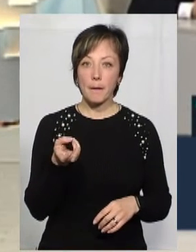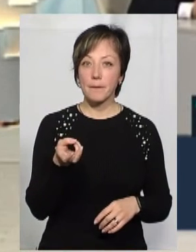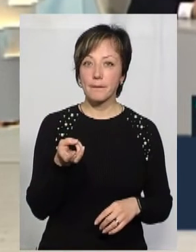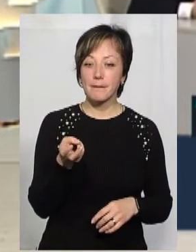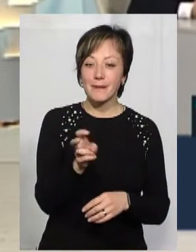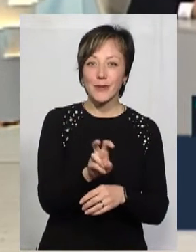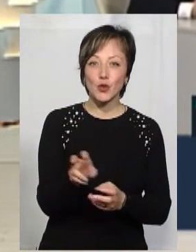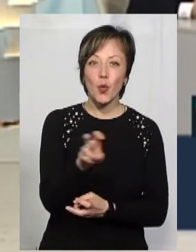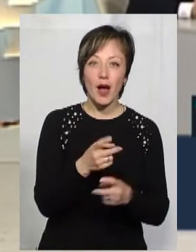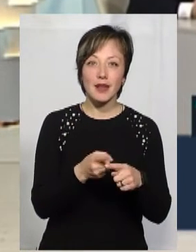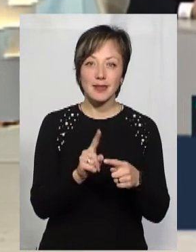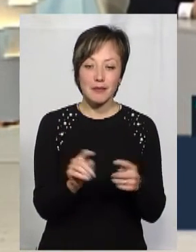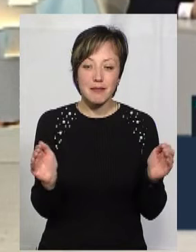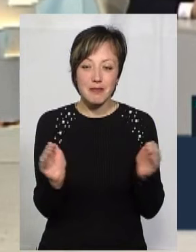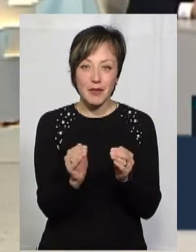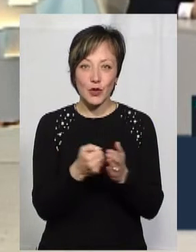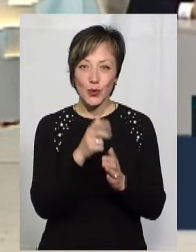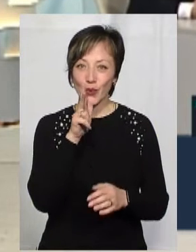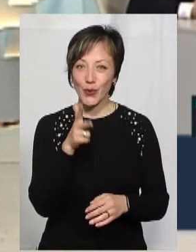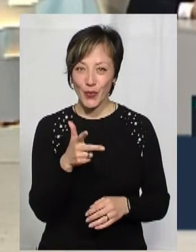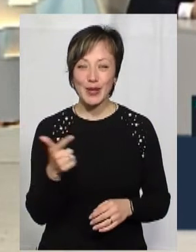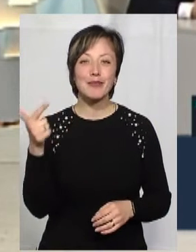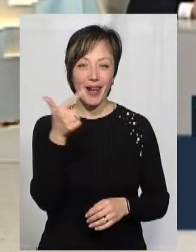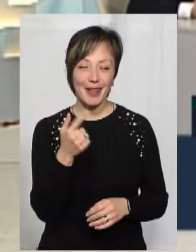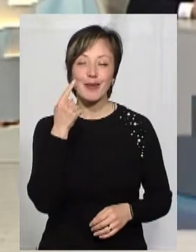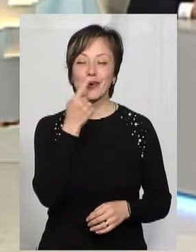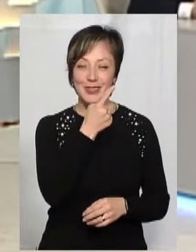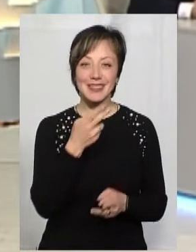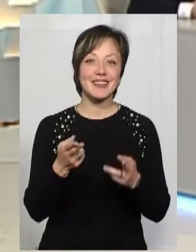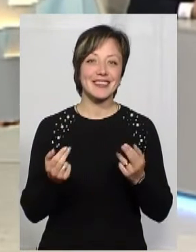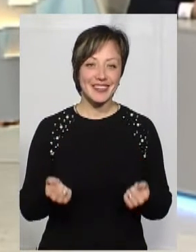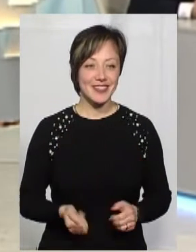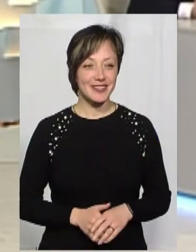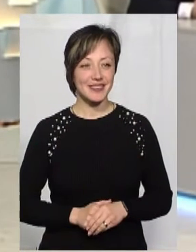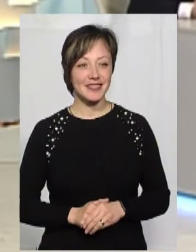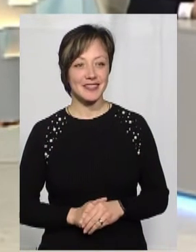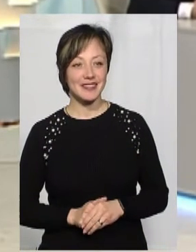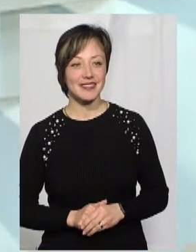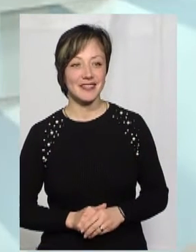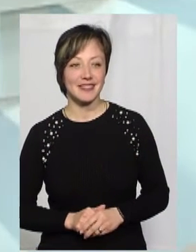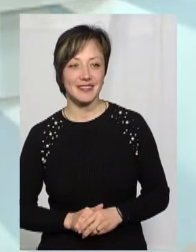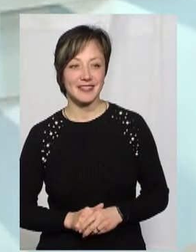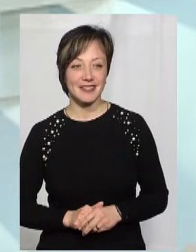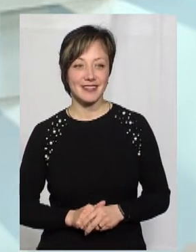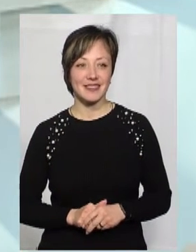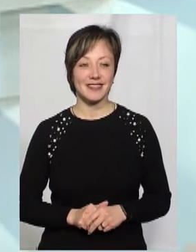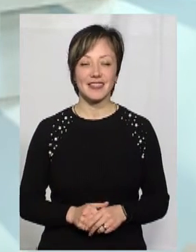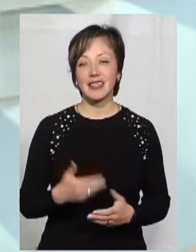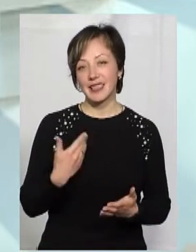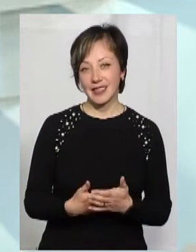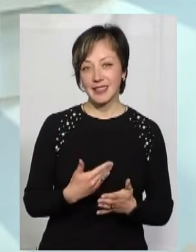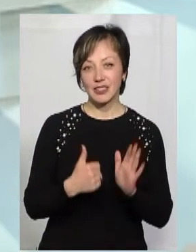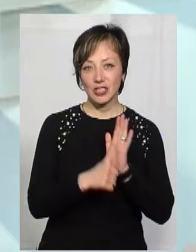за тією дівчинкою або за тим хлопчиком до 3 років. З блакитними очима. Так. І, напевно,